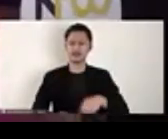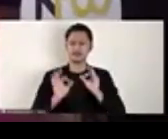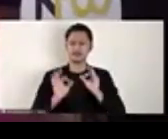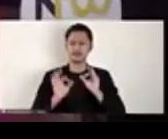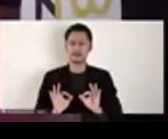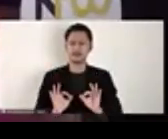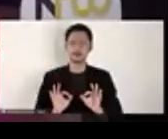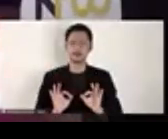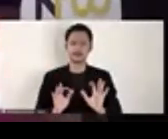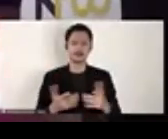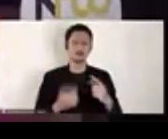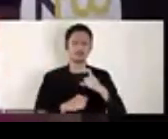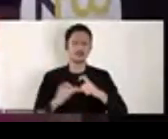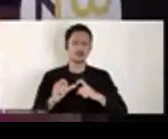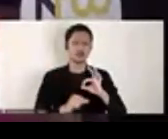css3